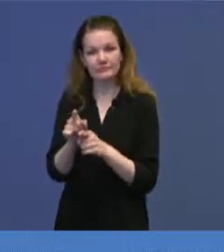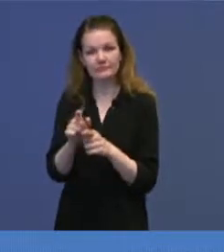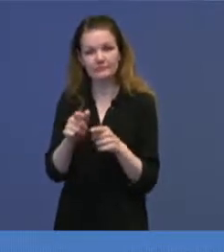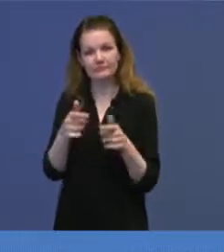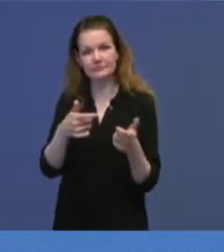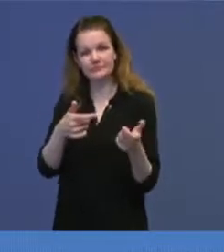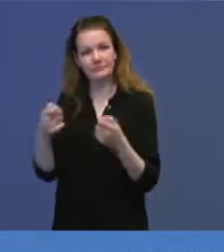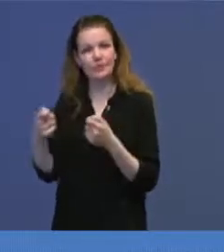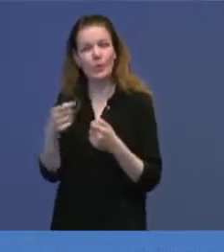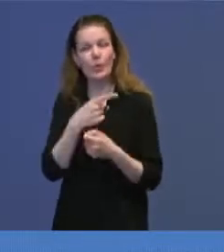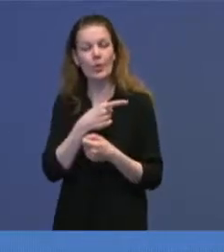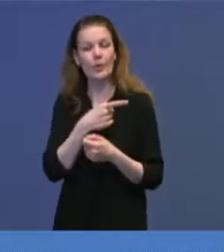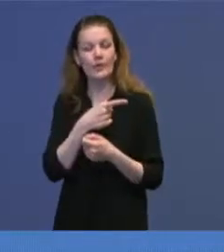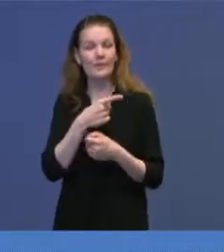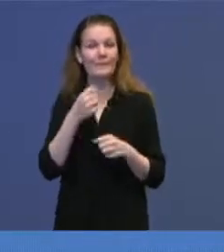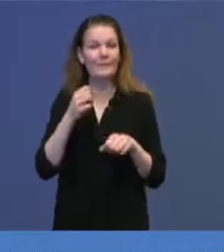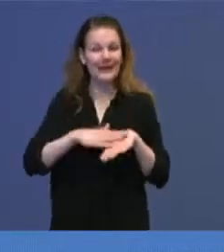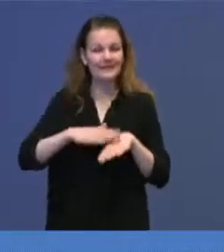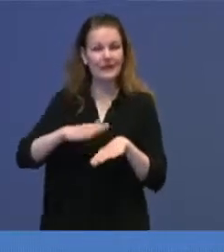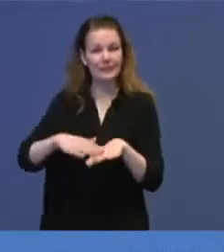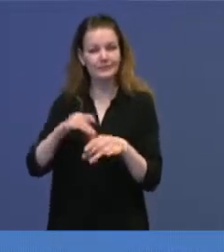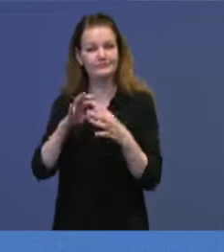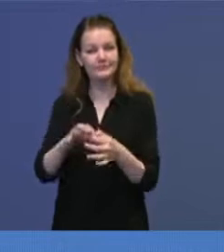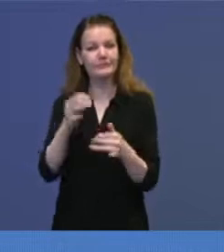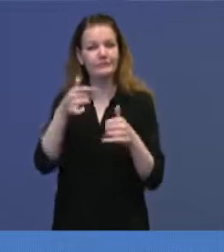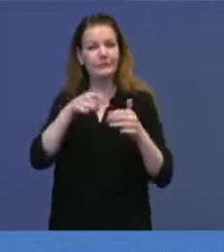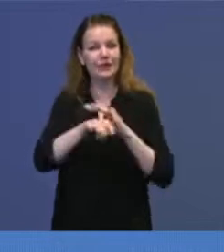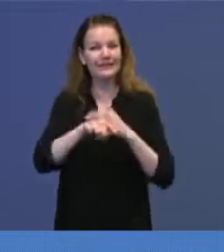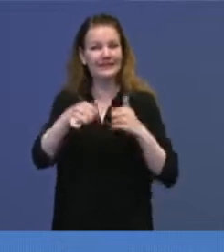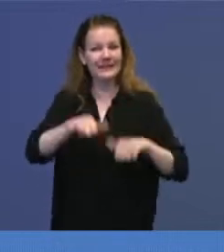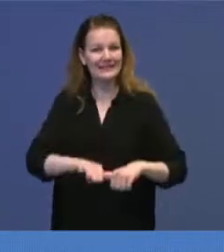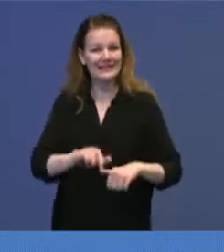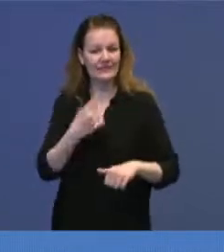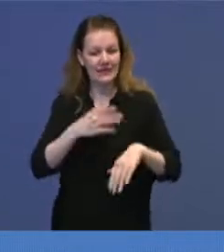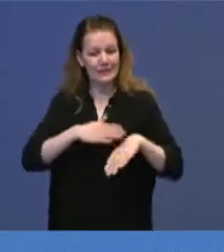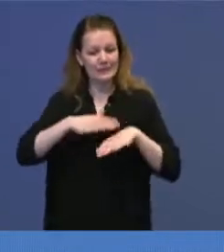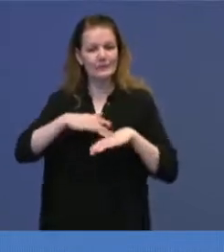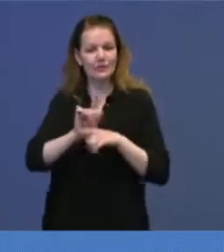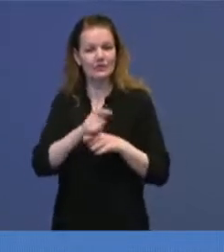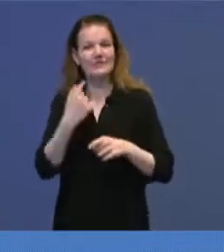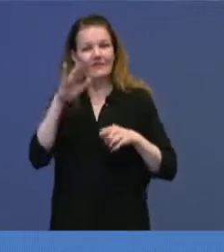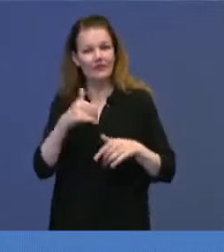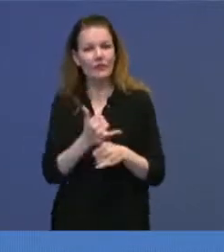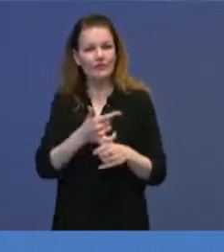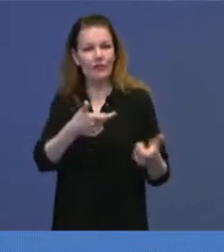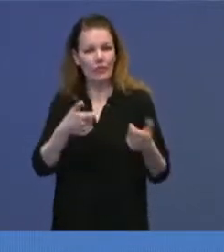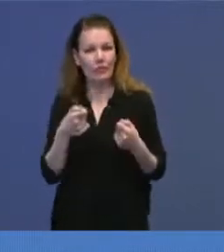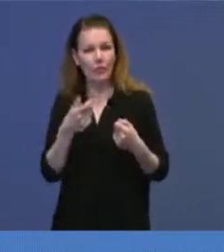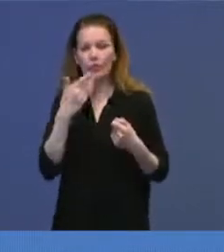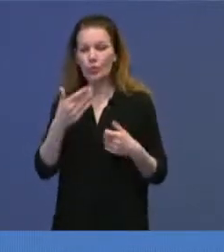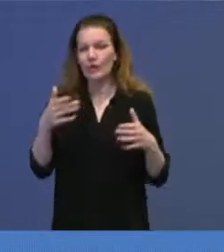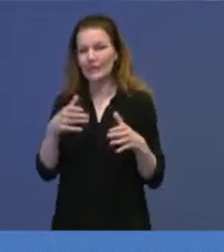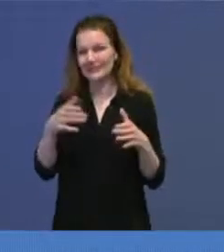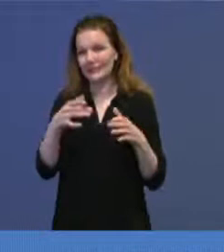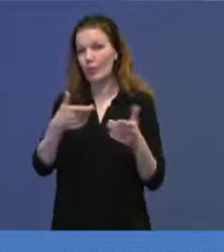skalert kraftig opp beredskapen for flyktningkrisen, og vi har god kontroll og kapasitet på mottak